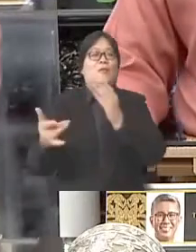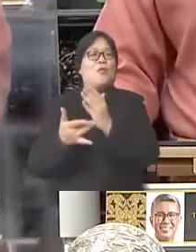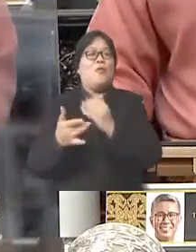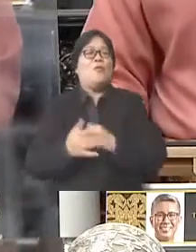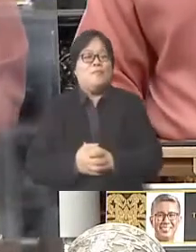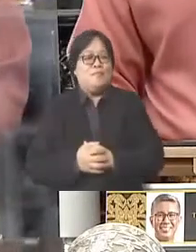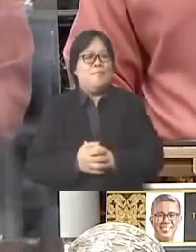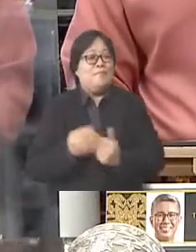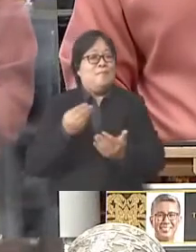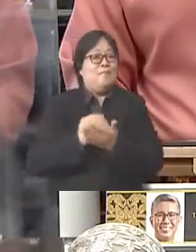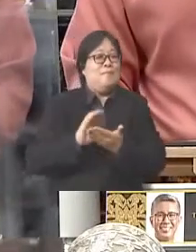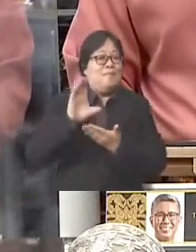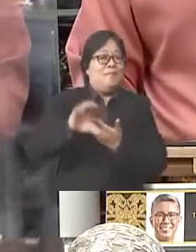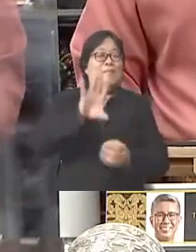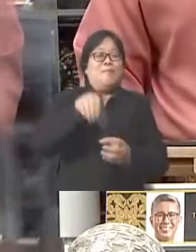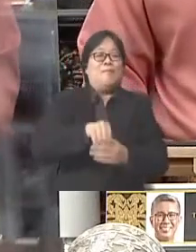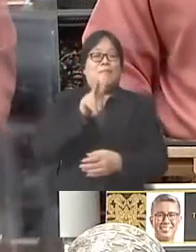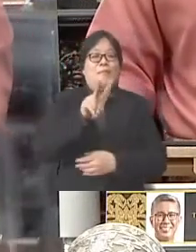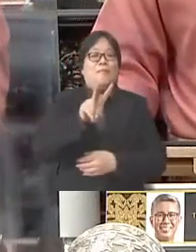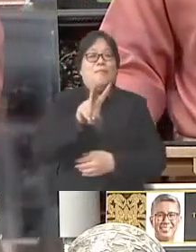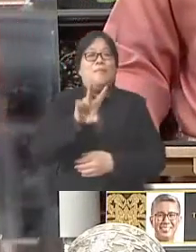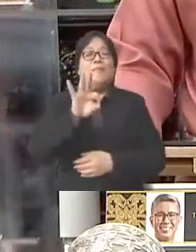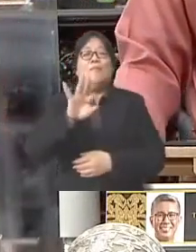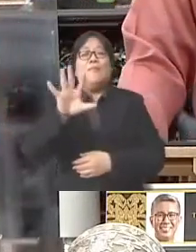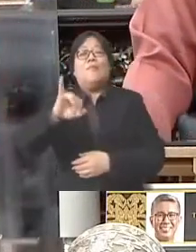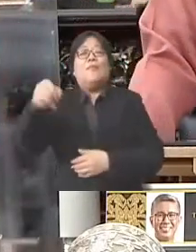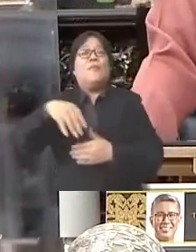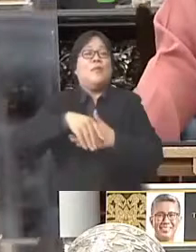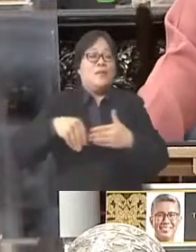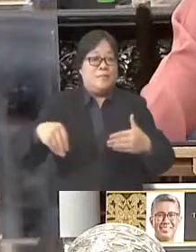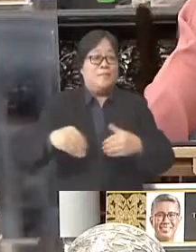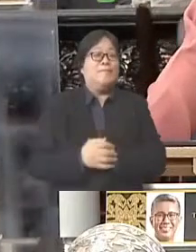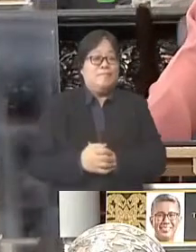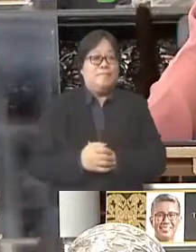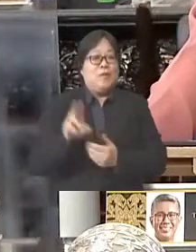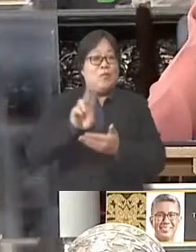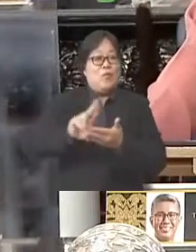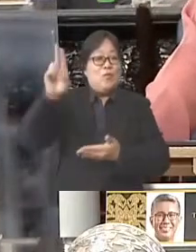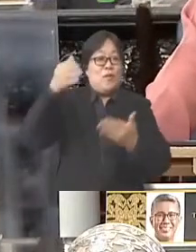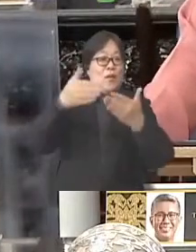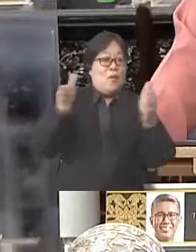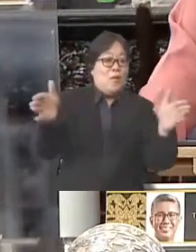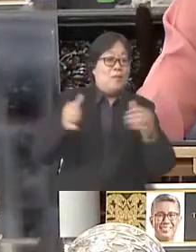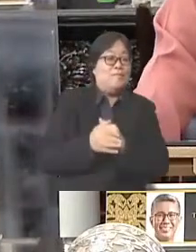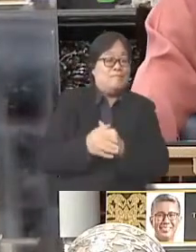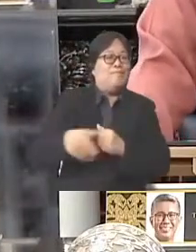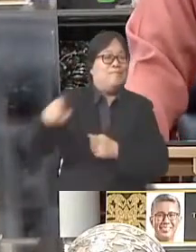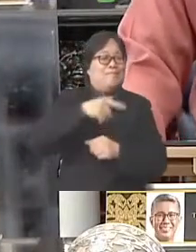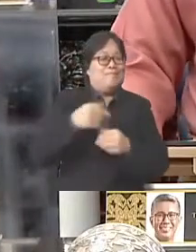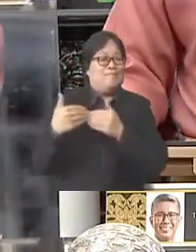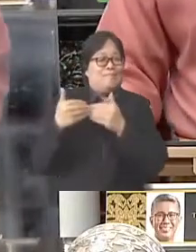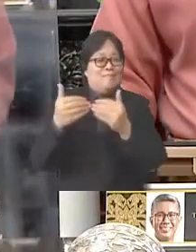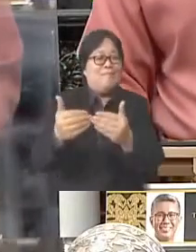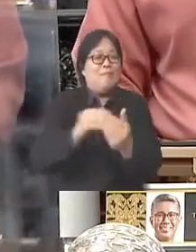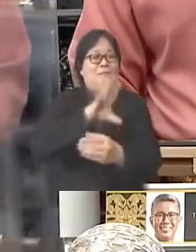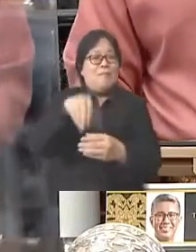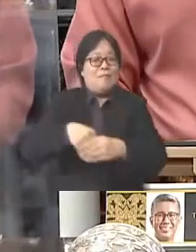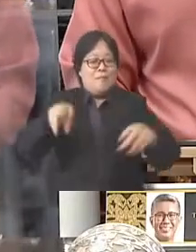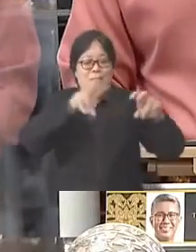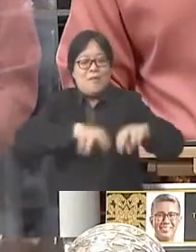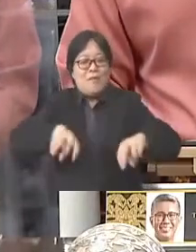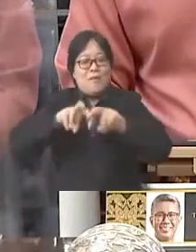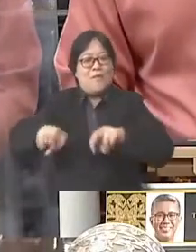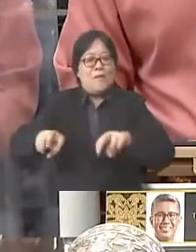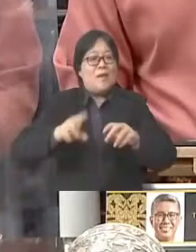peruntukan ini termasuk 250000000 255000000 tinggi kepada juniverse awam untuk terus peranan dalam ekosistem